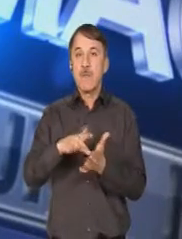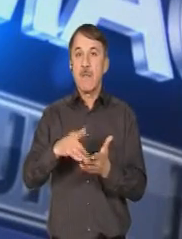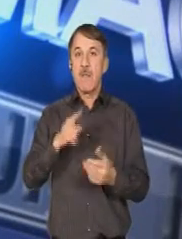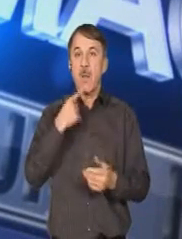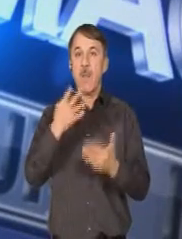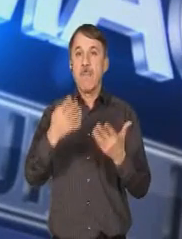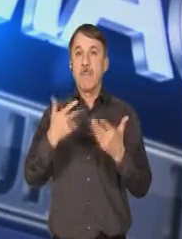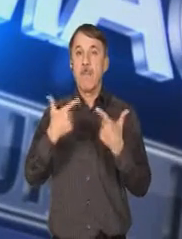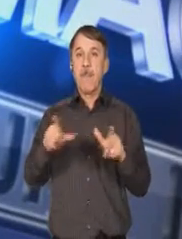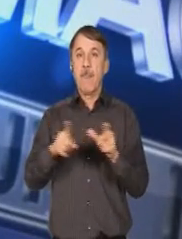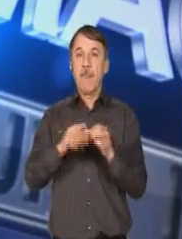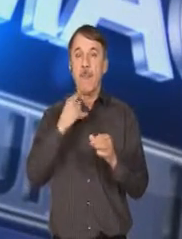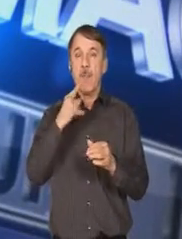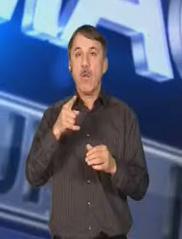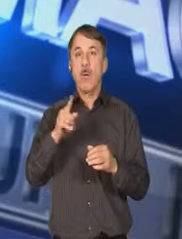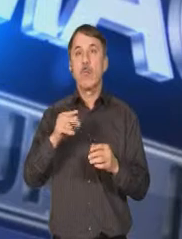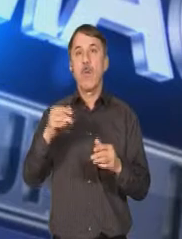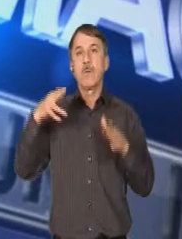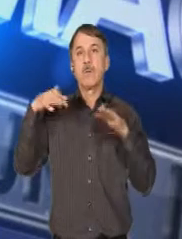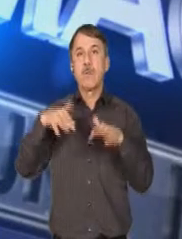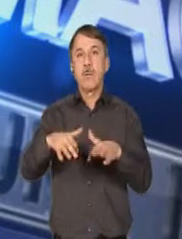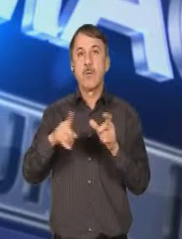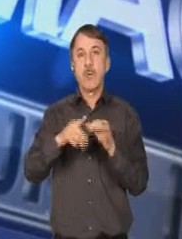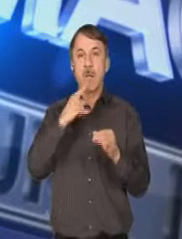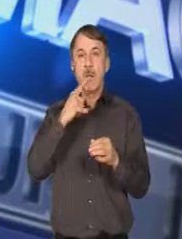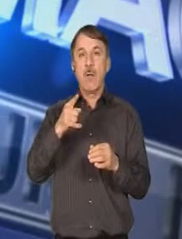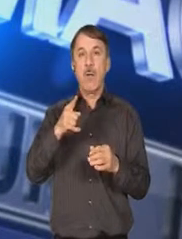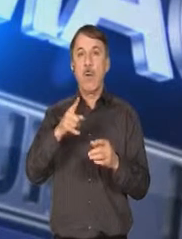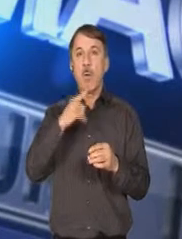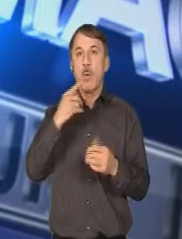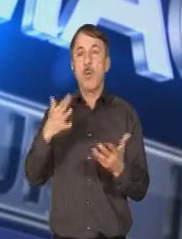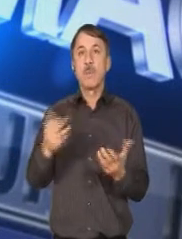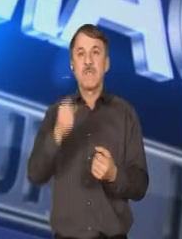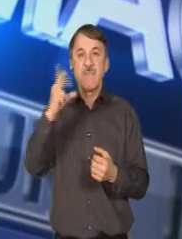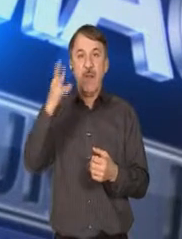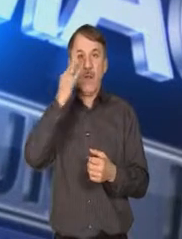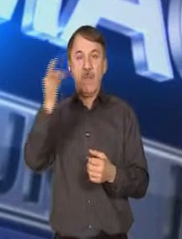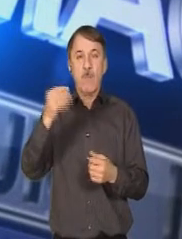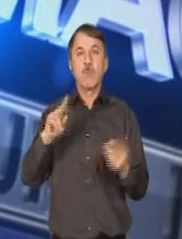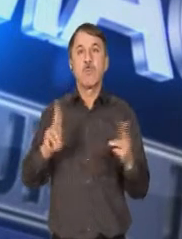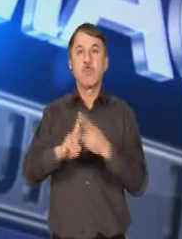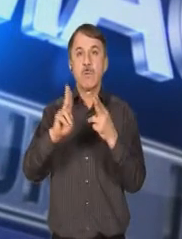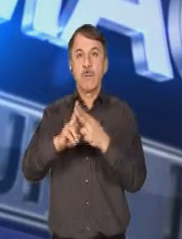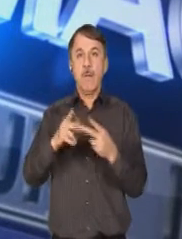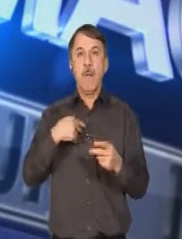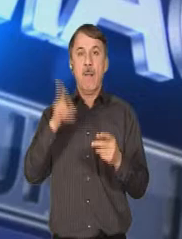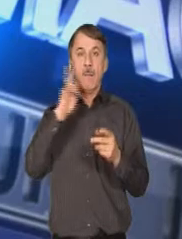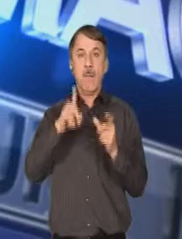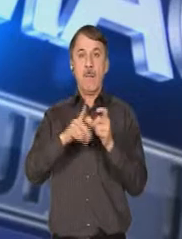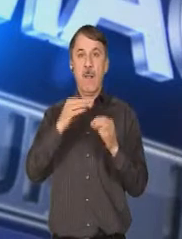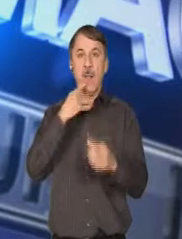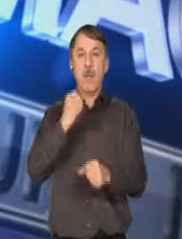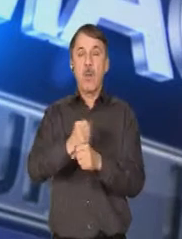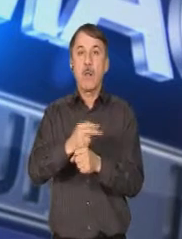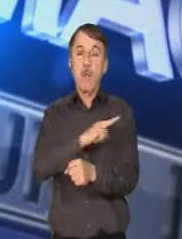Istraživali smo da li smo i koliko izloženi zračenju kućnih aparata sa kojima se svakodnevno susrećemo. Odgovore